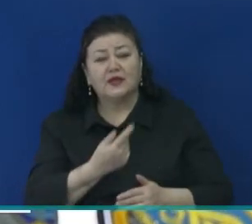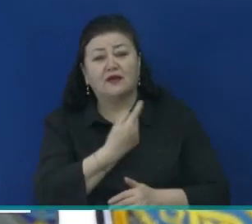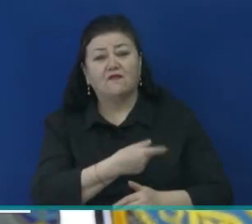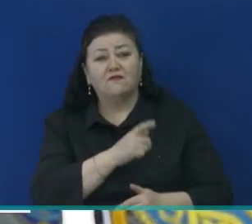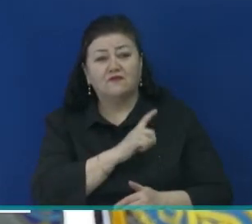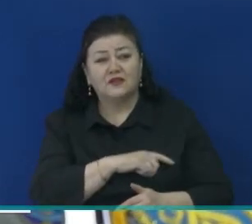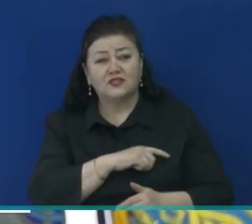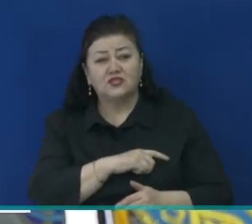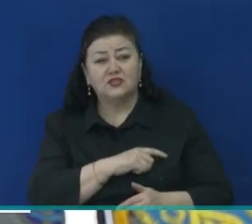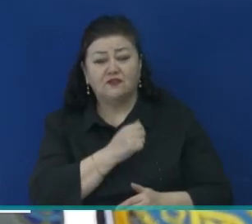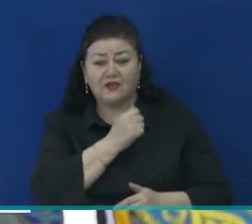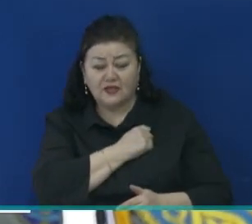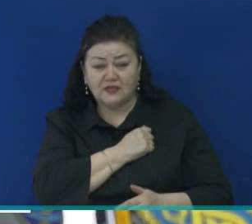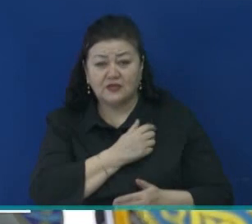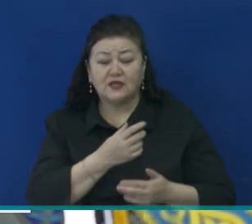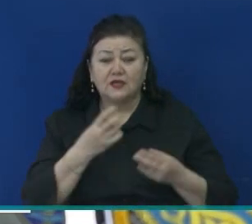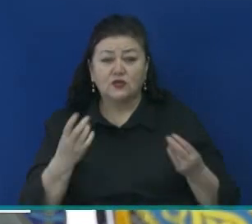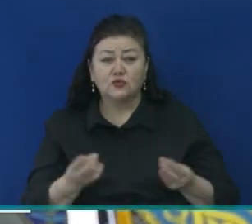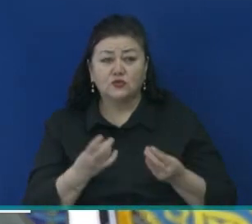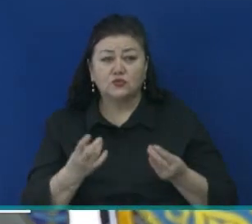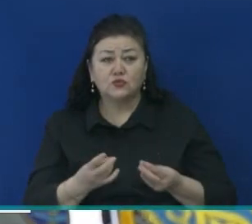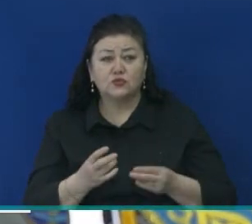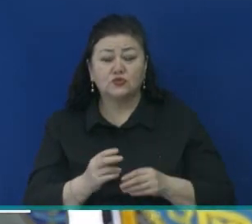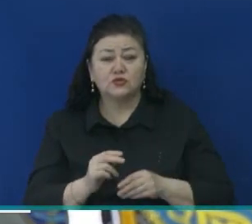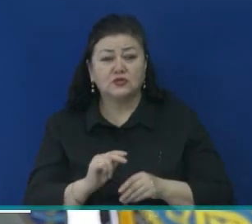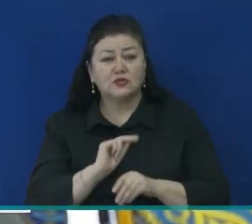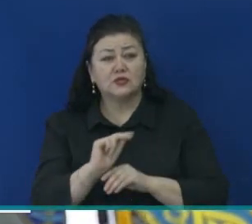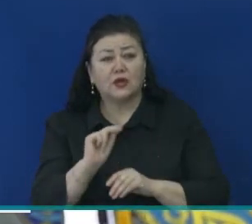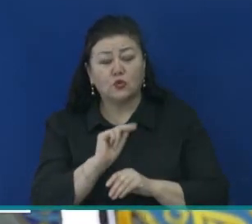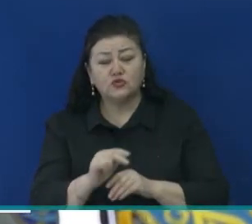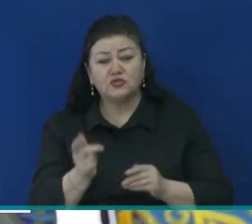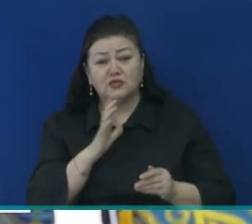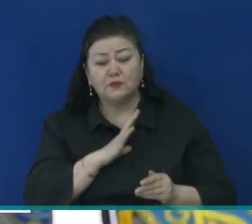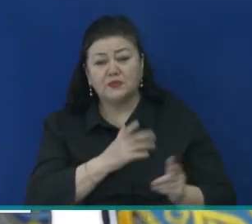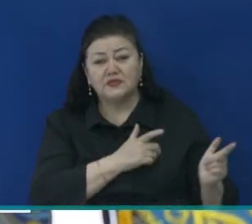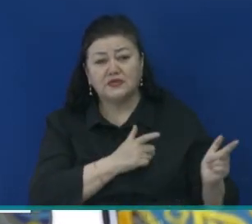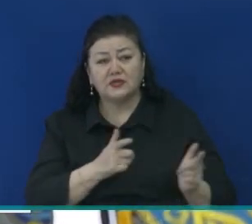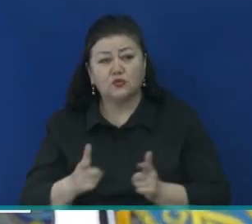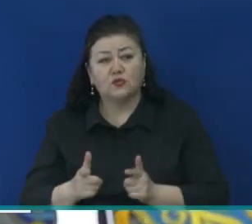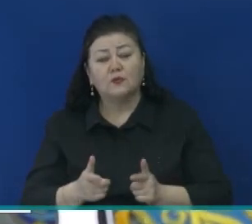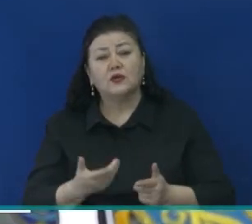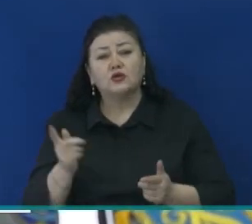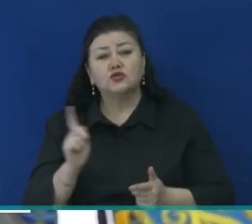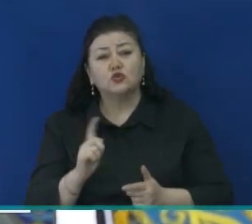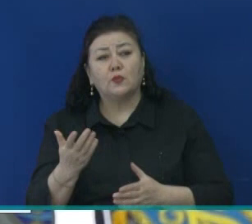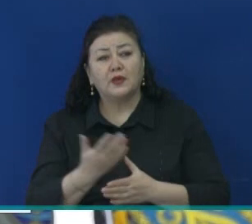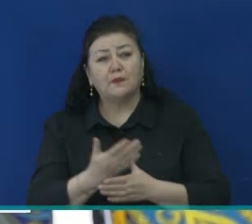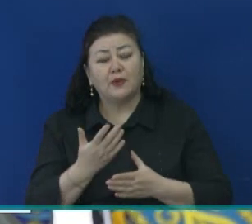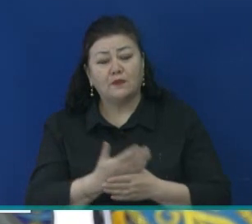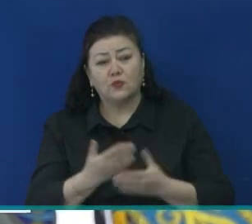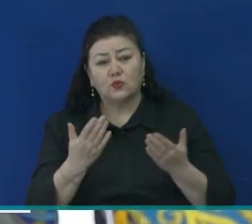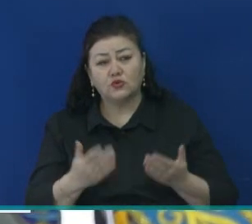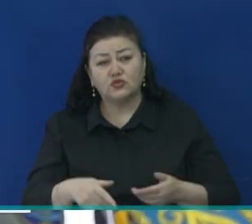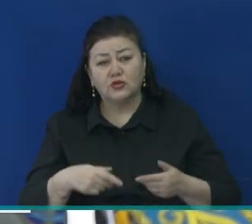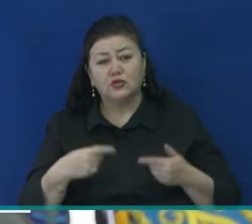дәрігерлеріміздің алғашқы көмек көрсетуге, мамандандырылған медициналық көмек көрсетуге дайын болуы, медициналық жәрдемнің дұрыс сұрыпталуын және басқа да